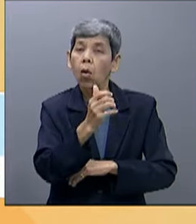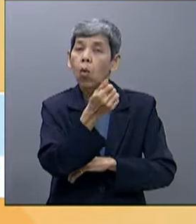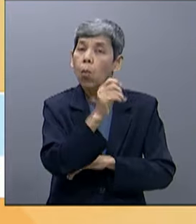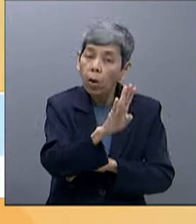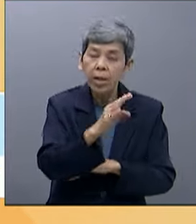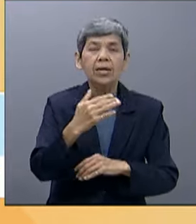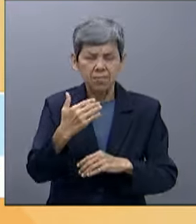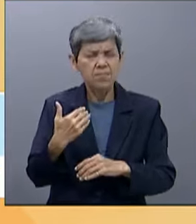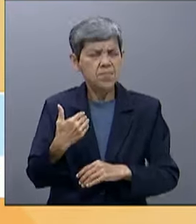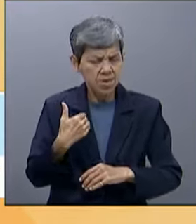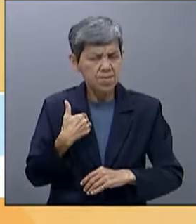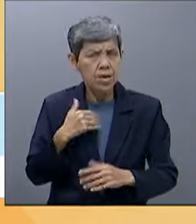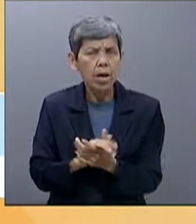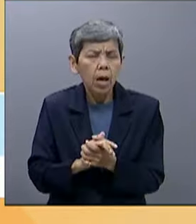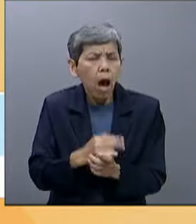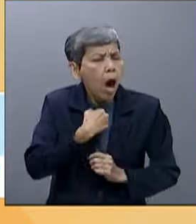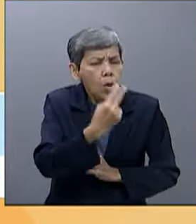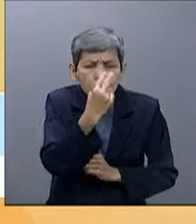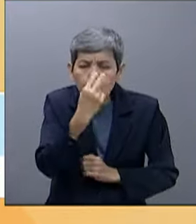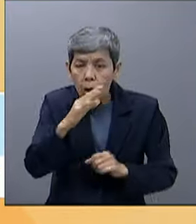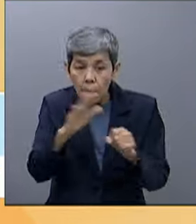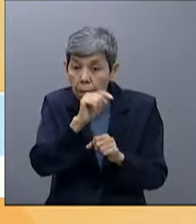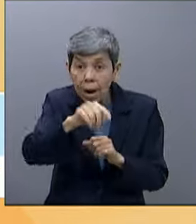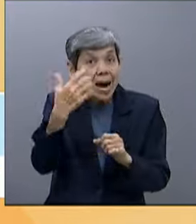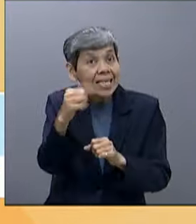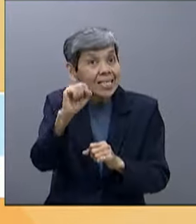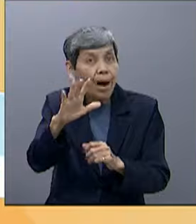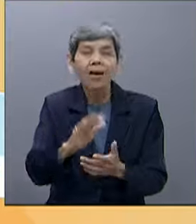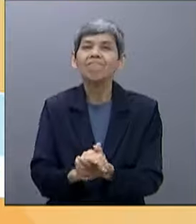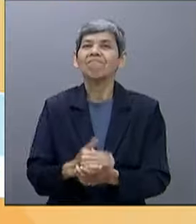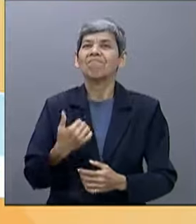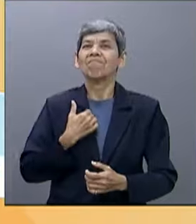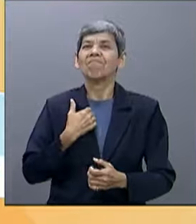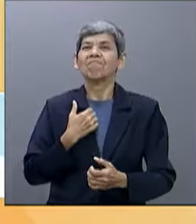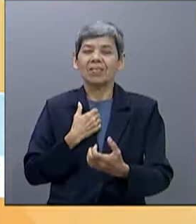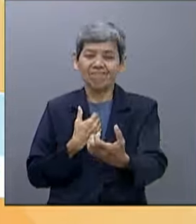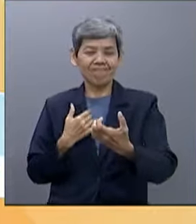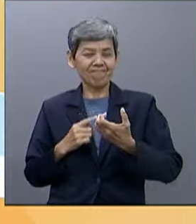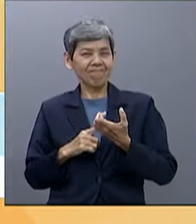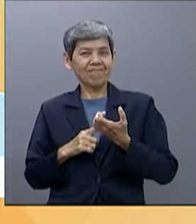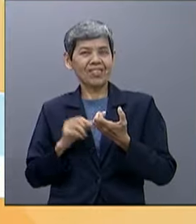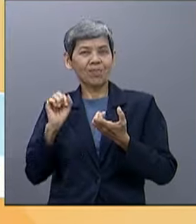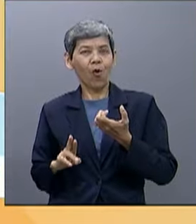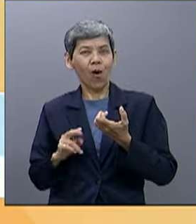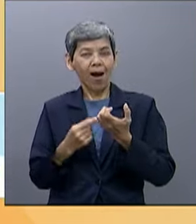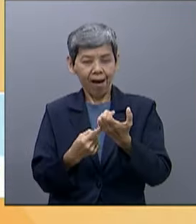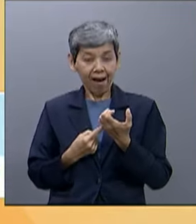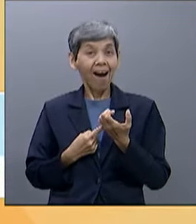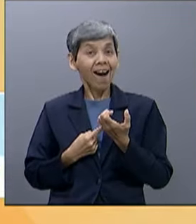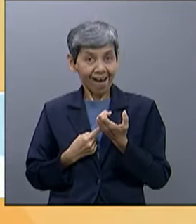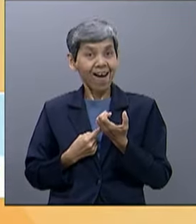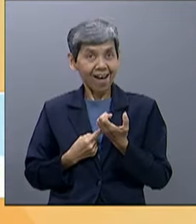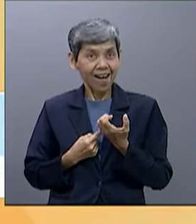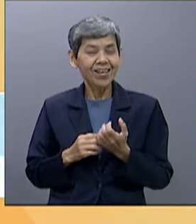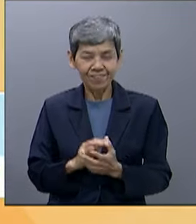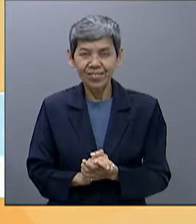ะก็จะมีว่าเช็คอินครบ15จุดรับ power bank เอาไว้ไปเพิ่มพลังตัวเองด้วยเพิ่มพลังโทรศัพท์ตัวเองด้วย